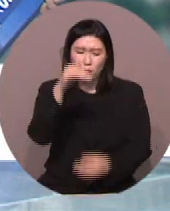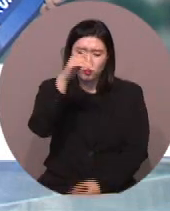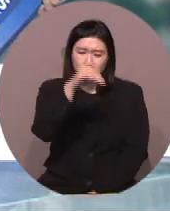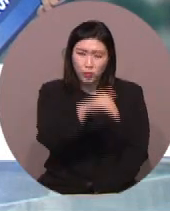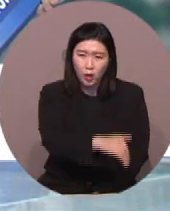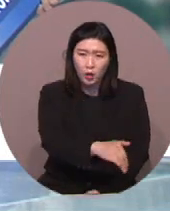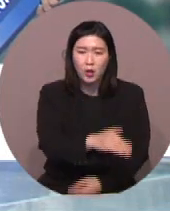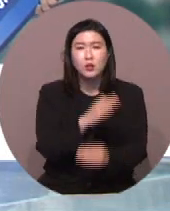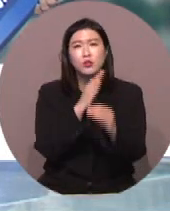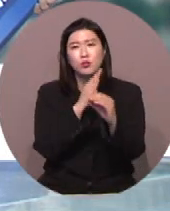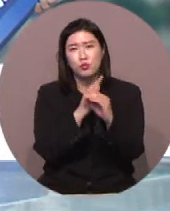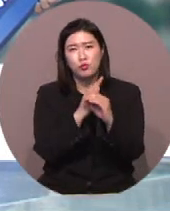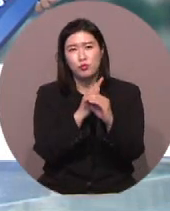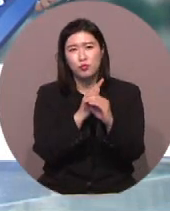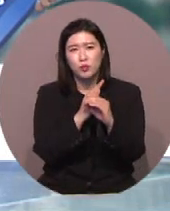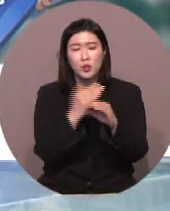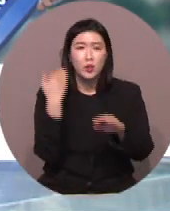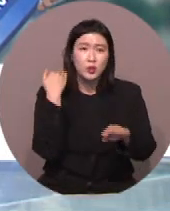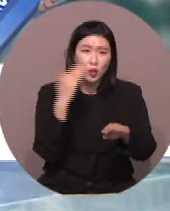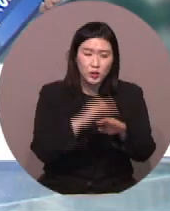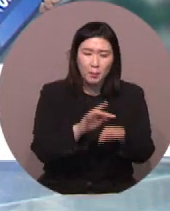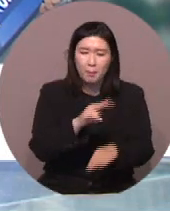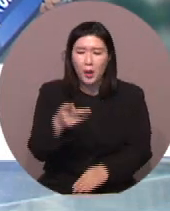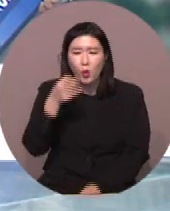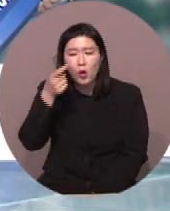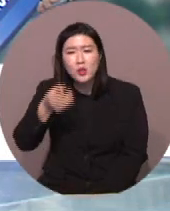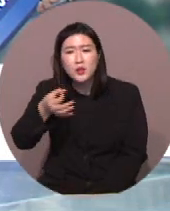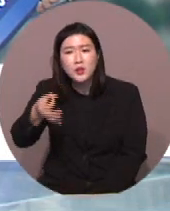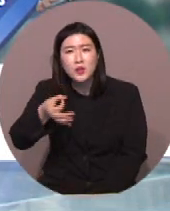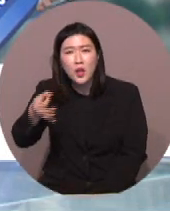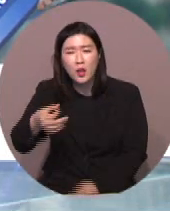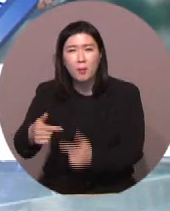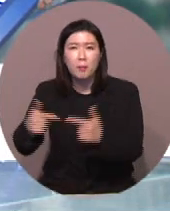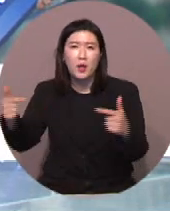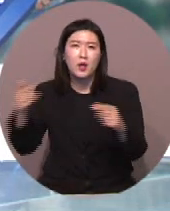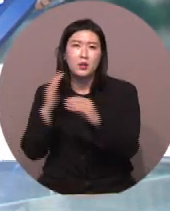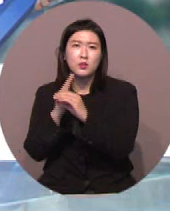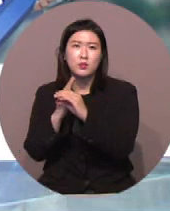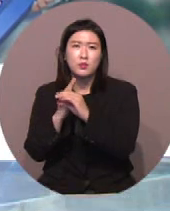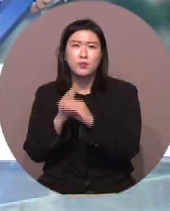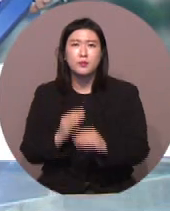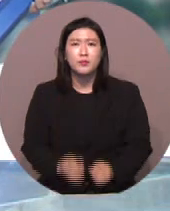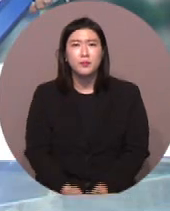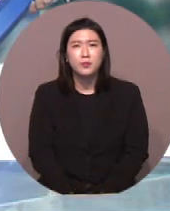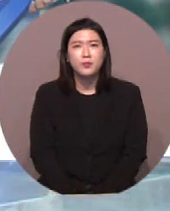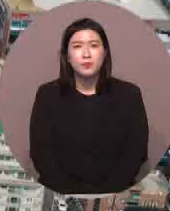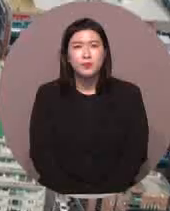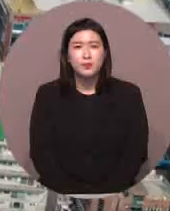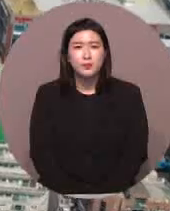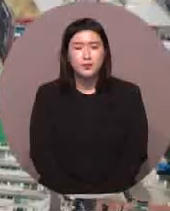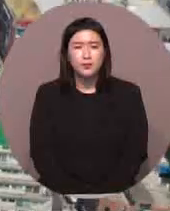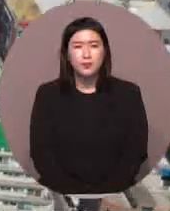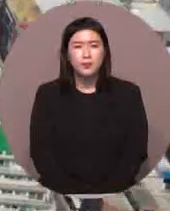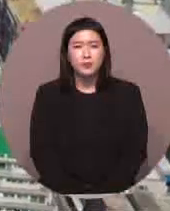심화되는 가운데 전세의 월세화 현상도 벌어지고 있습니다. 김지혜 기자가 취재했습니다.